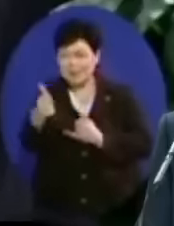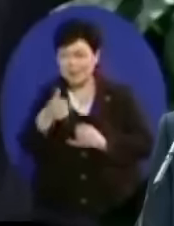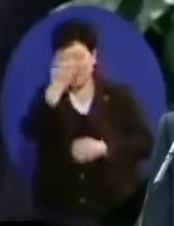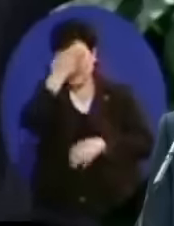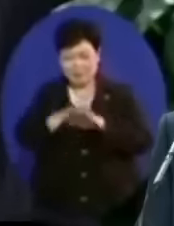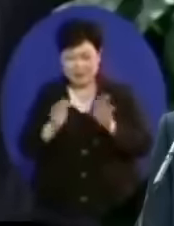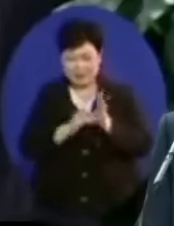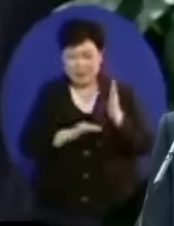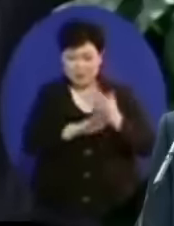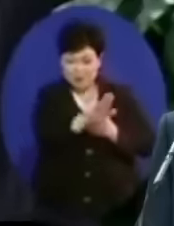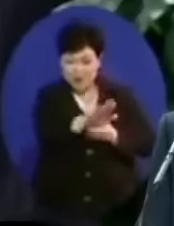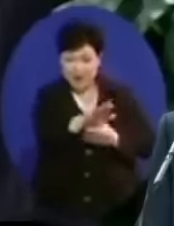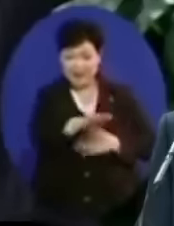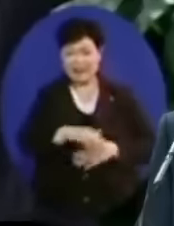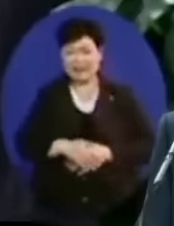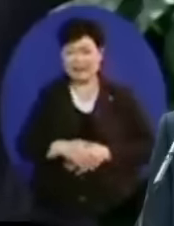드리고